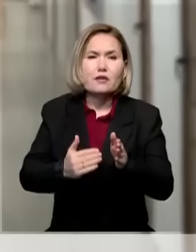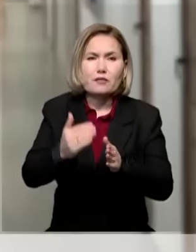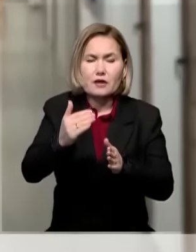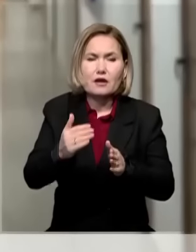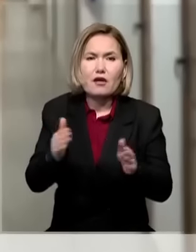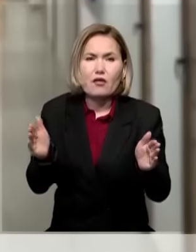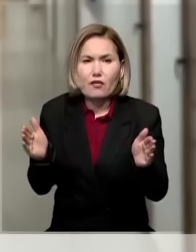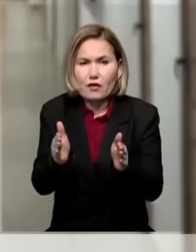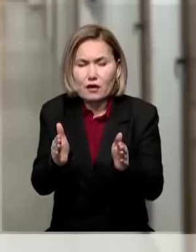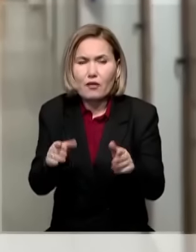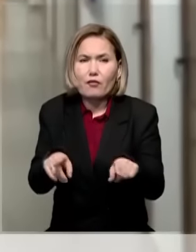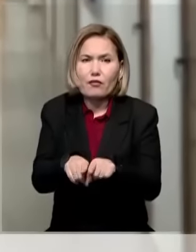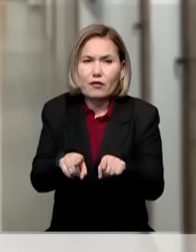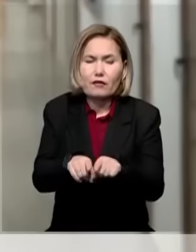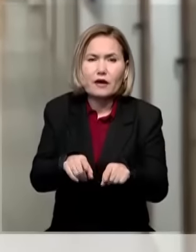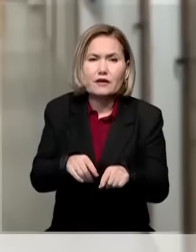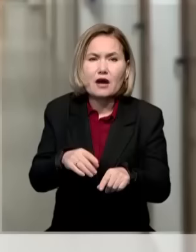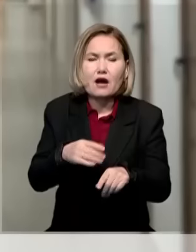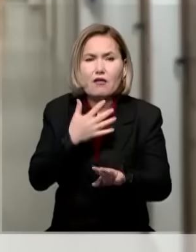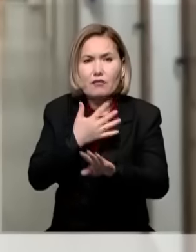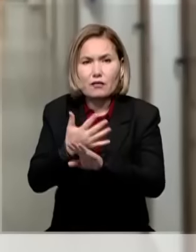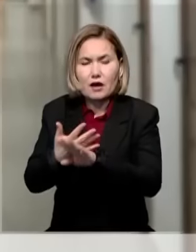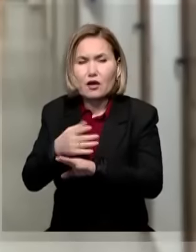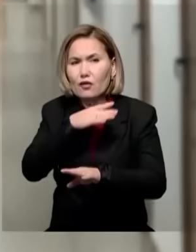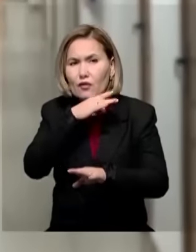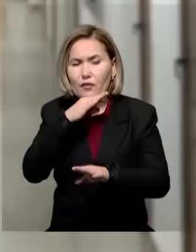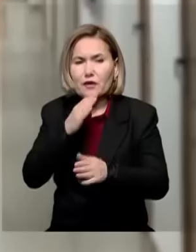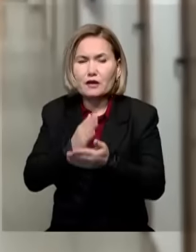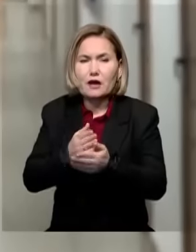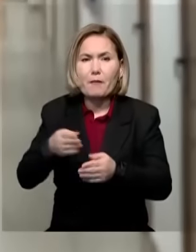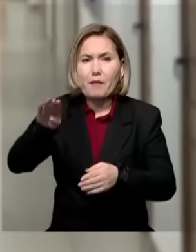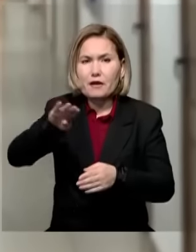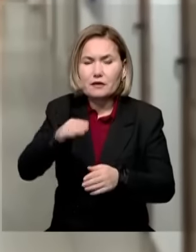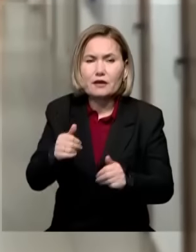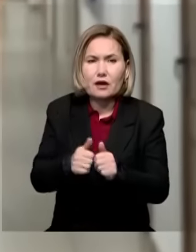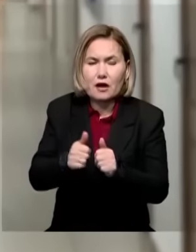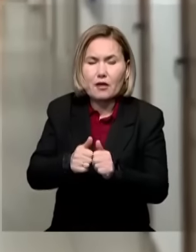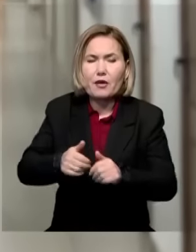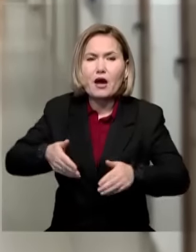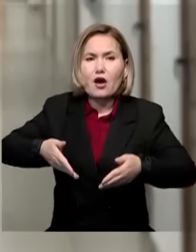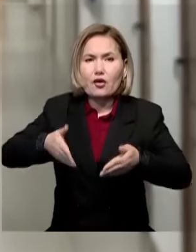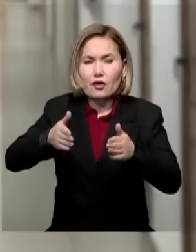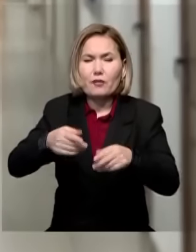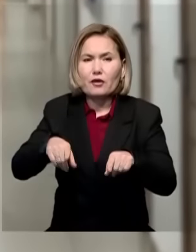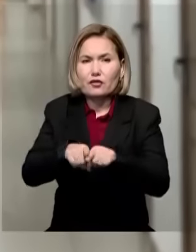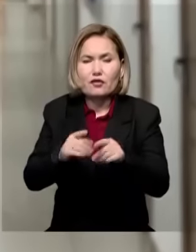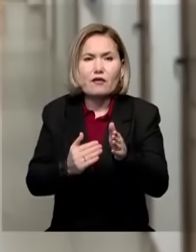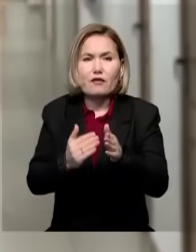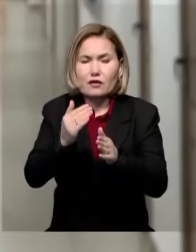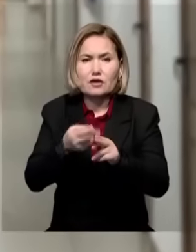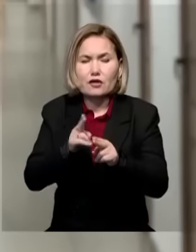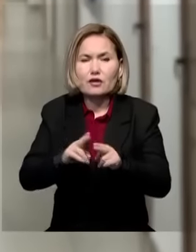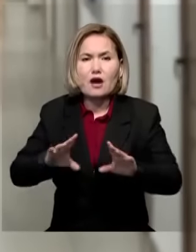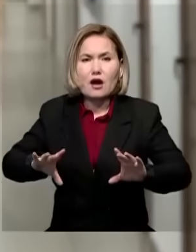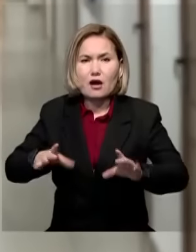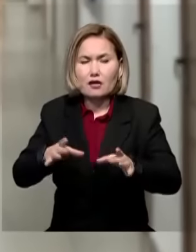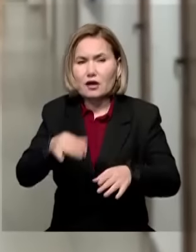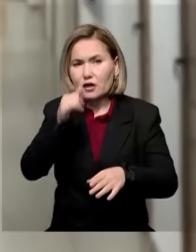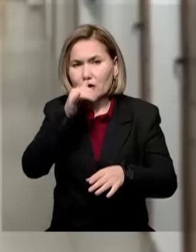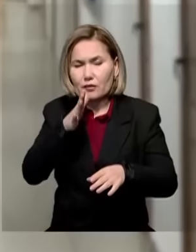келмейді, ені тар болады, және кіреберіс баспалдақтарының жоғары, өте жоғары, ыңғайсыз болады. Кіреберіс